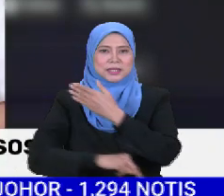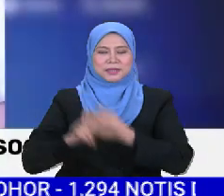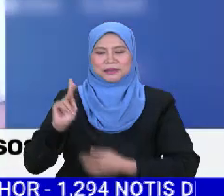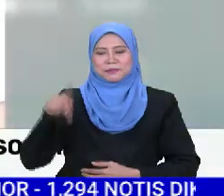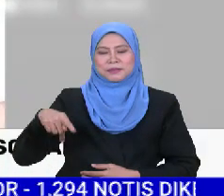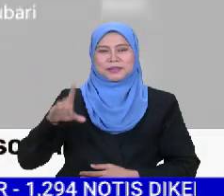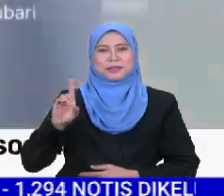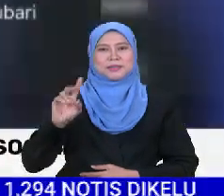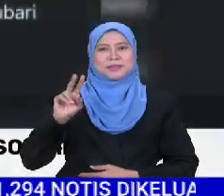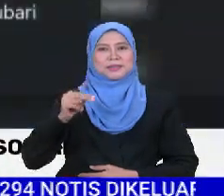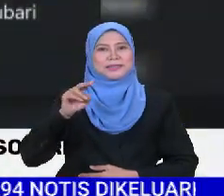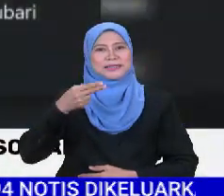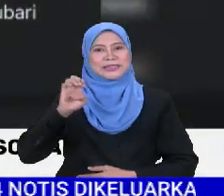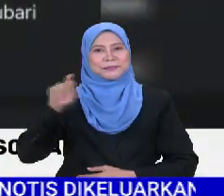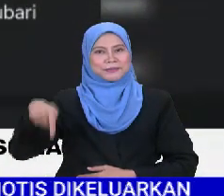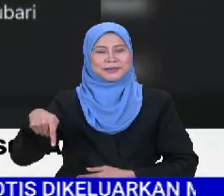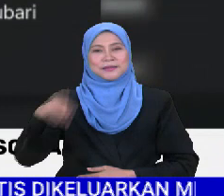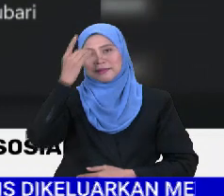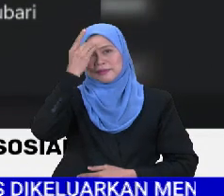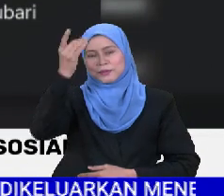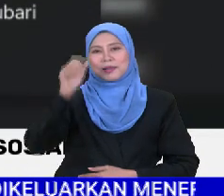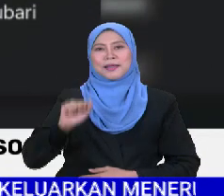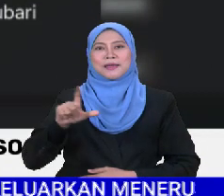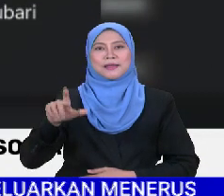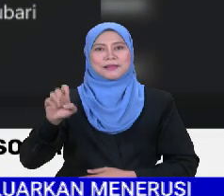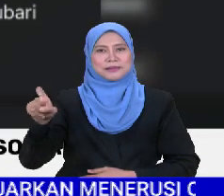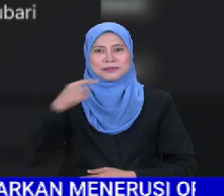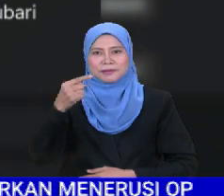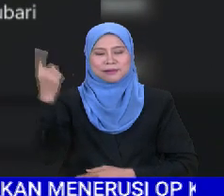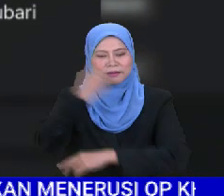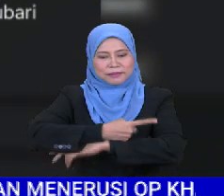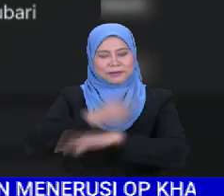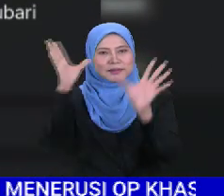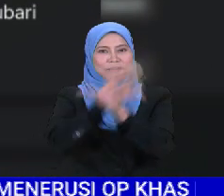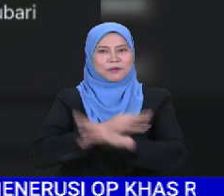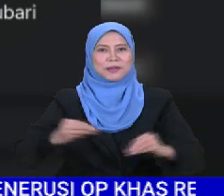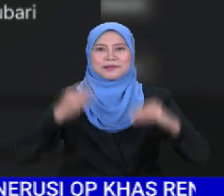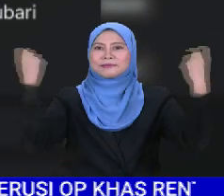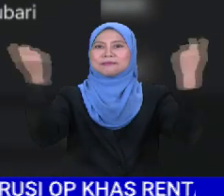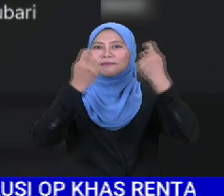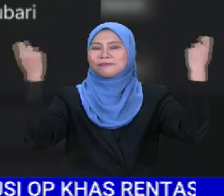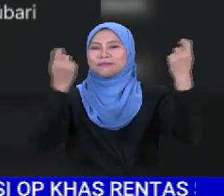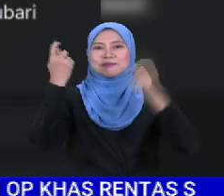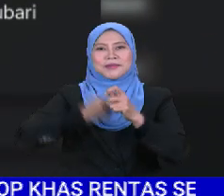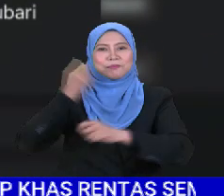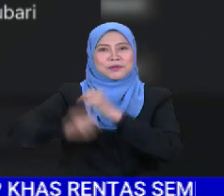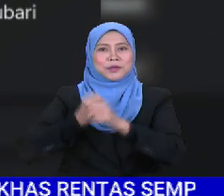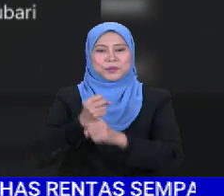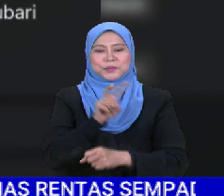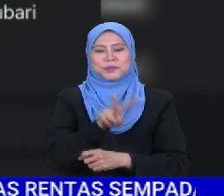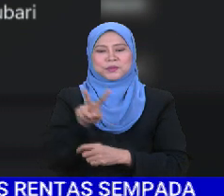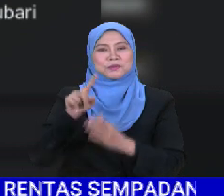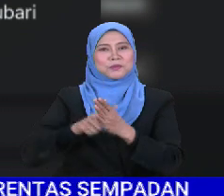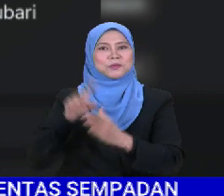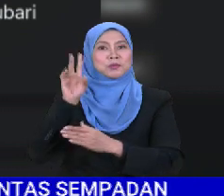Pengguna Dato' Sri Alexander Nanta Linggi pula berkata, Hari Sarawak yang disambut setiap tahun pada tanggal 22